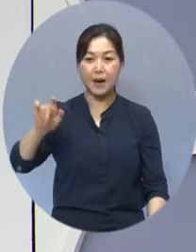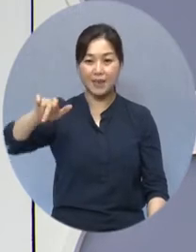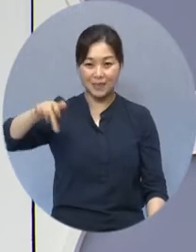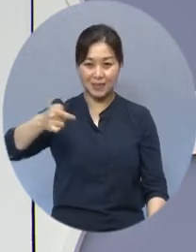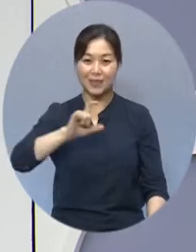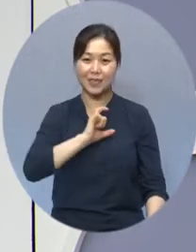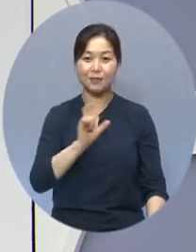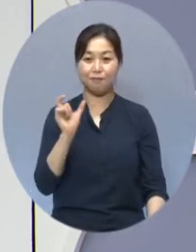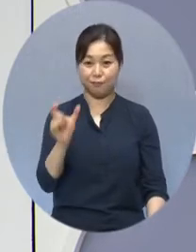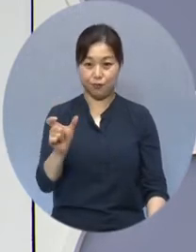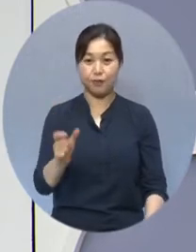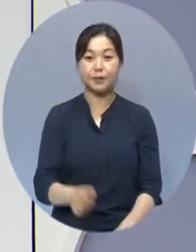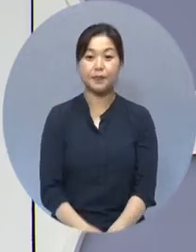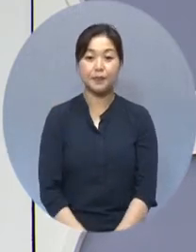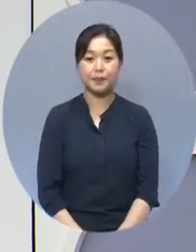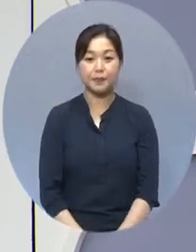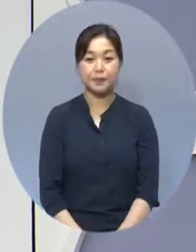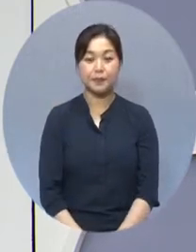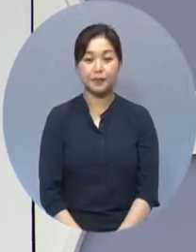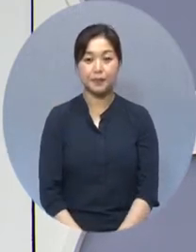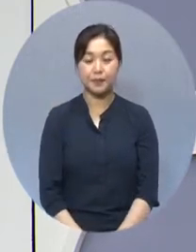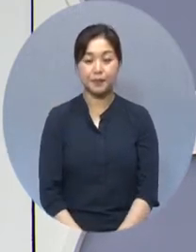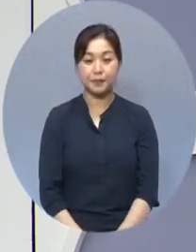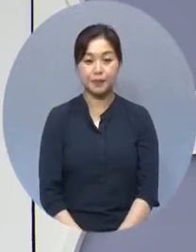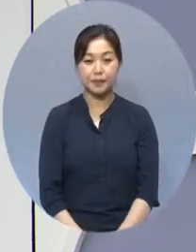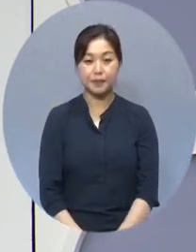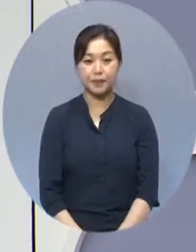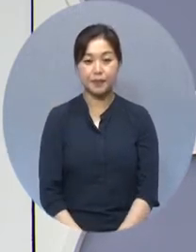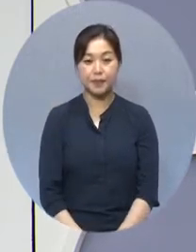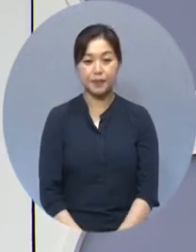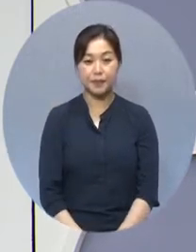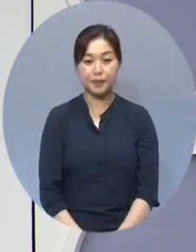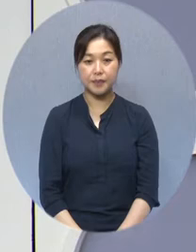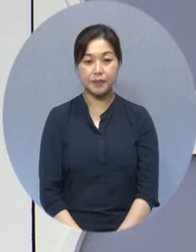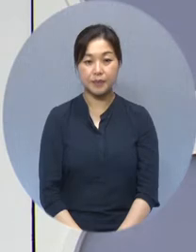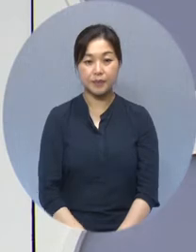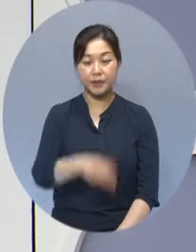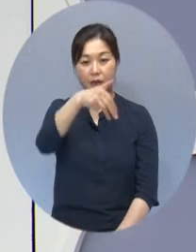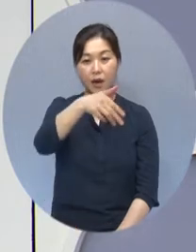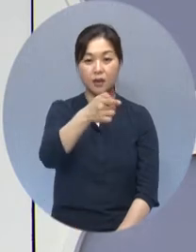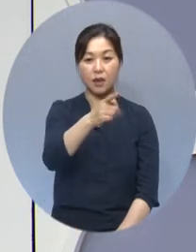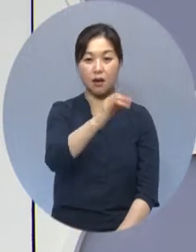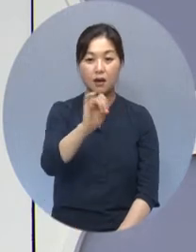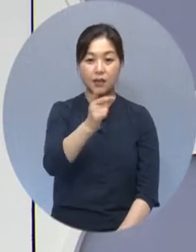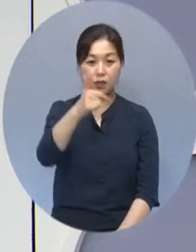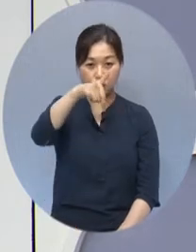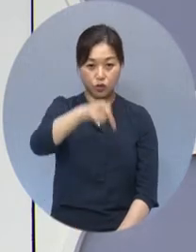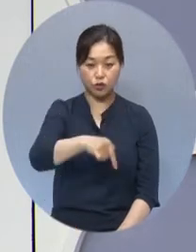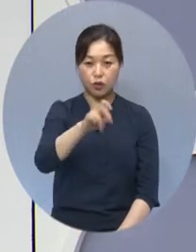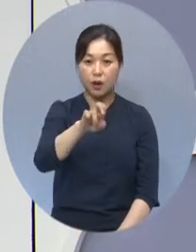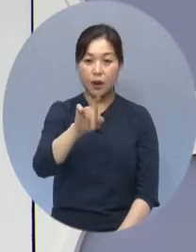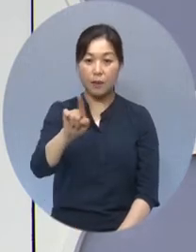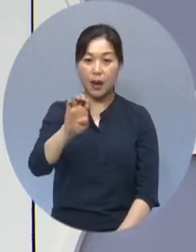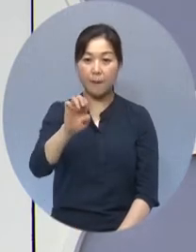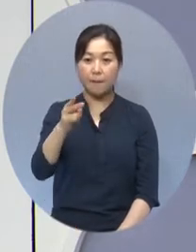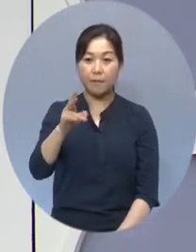명칭을 정했는데요. 이것은 이제 그 처인구 마평동에 위치하고